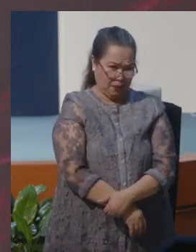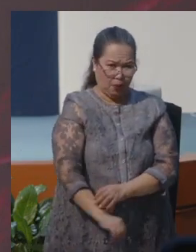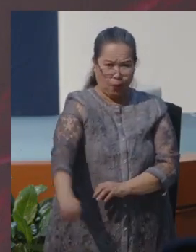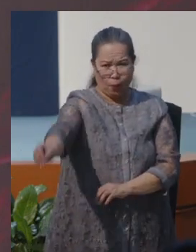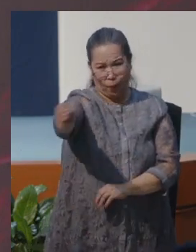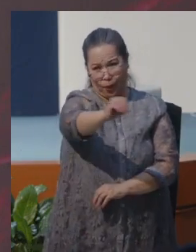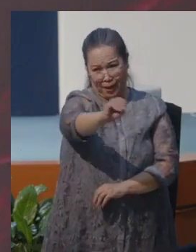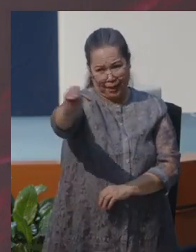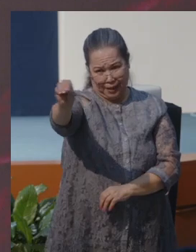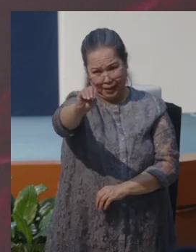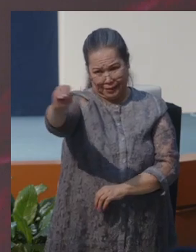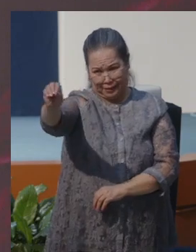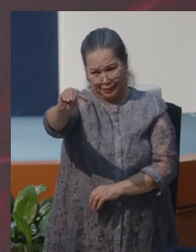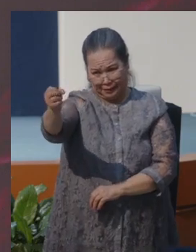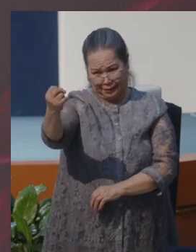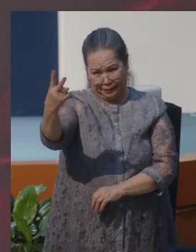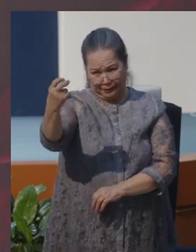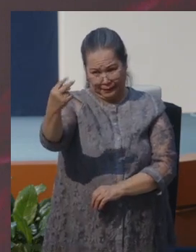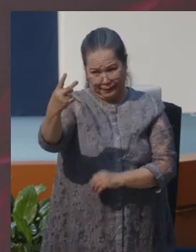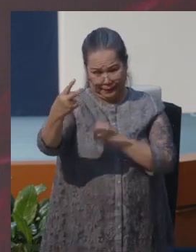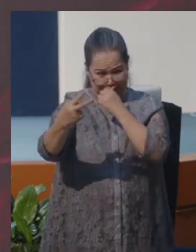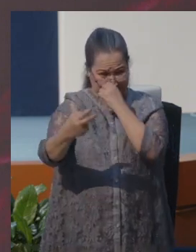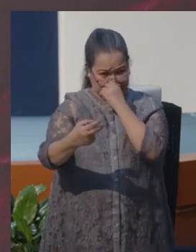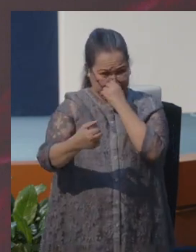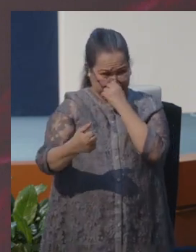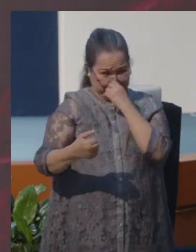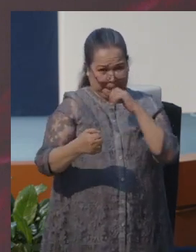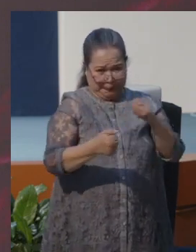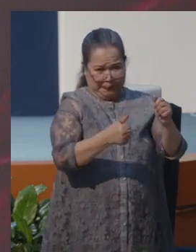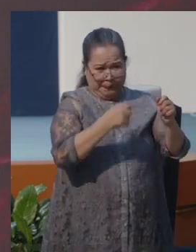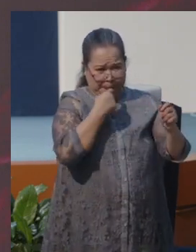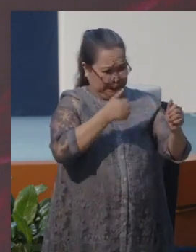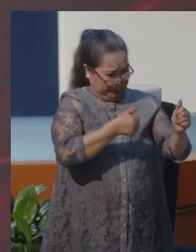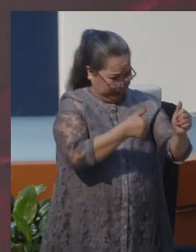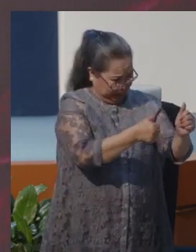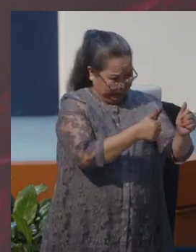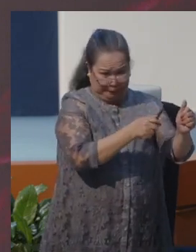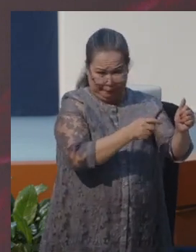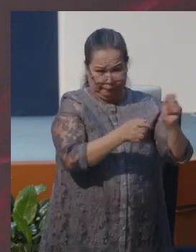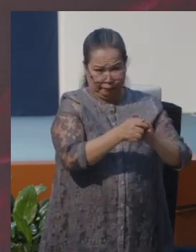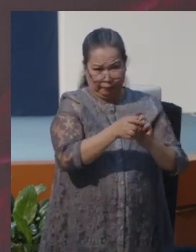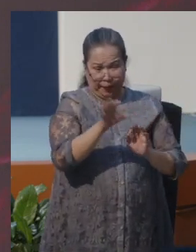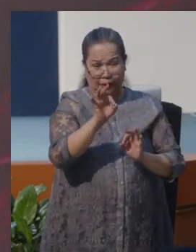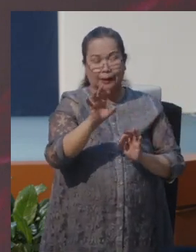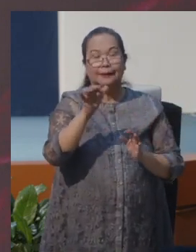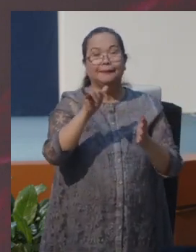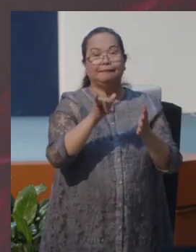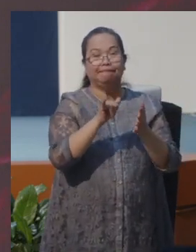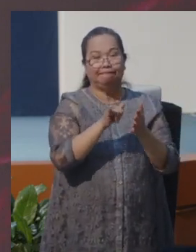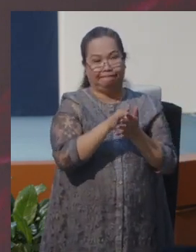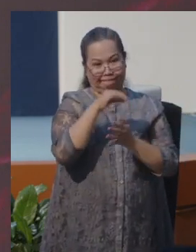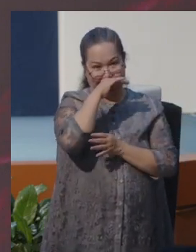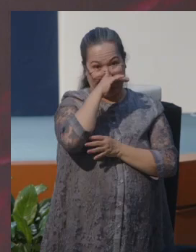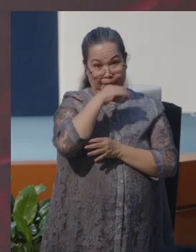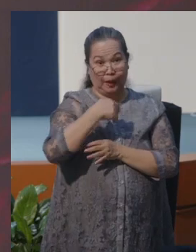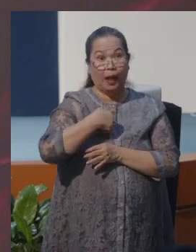Pedro. Wala pong apostolic succession. Yun po ay isang